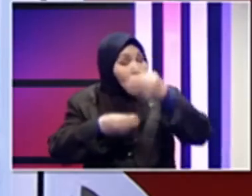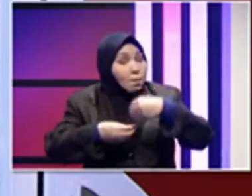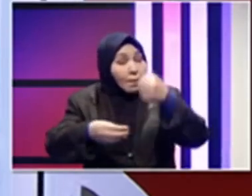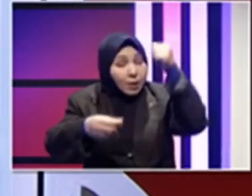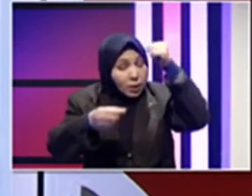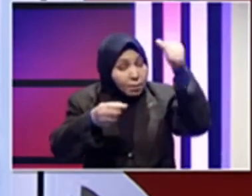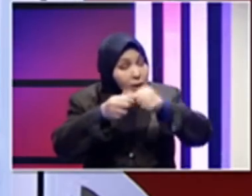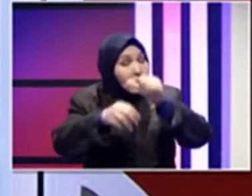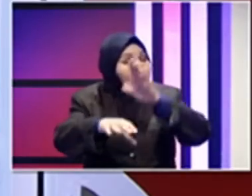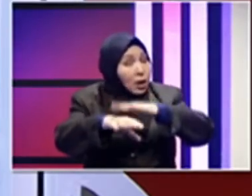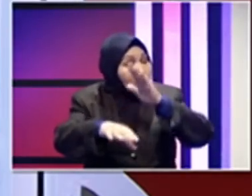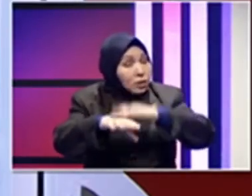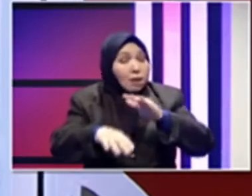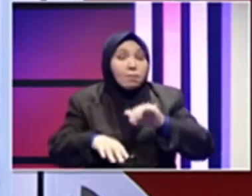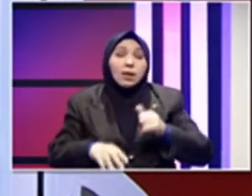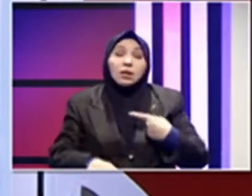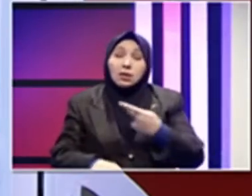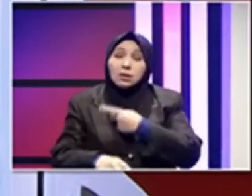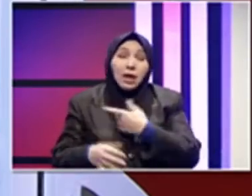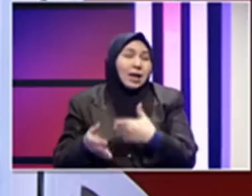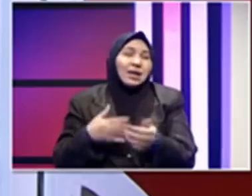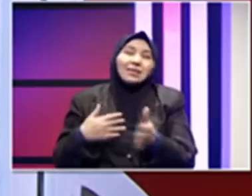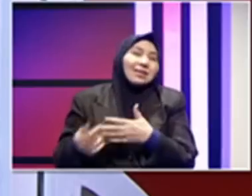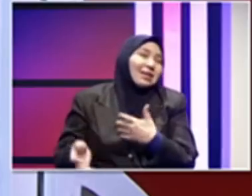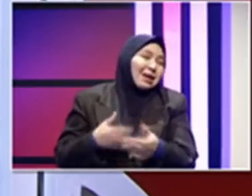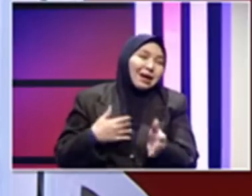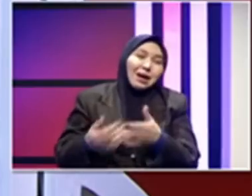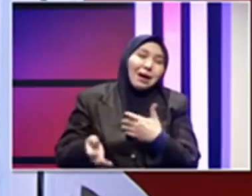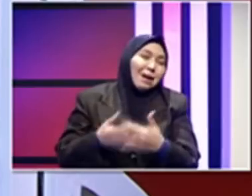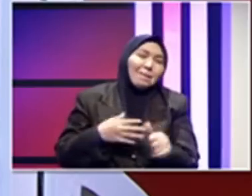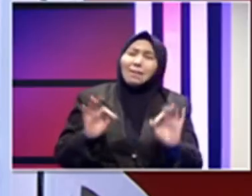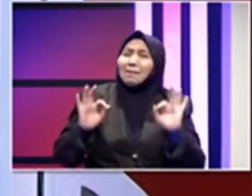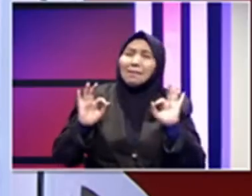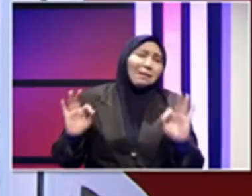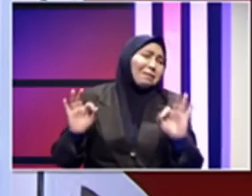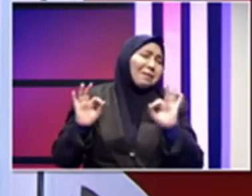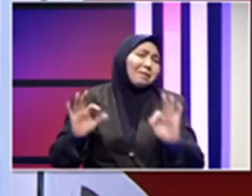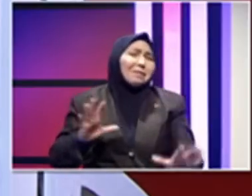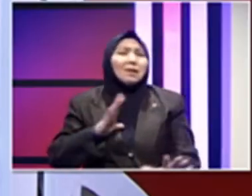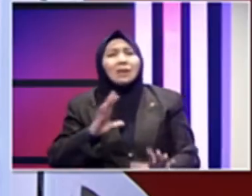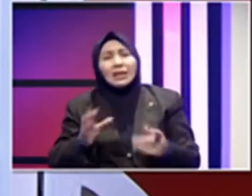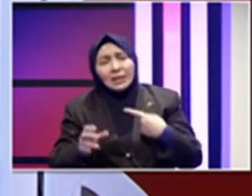kepada kita, ada yang kata, ah, tak apalah, kan. Okey,